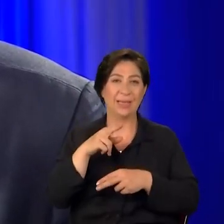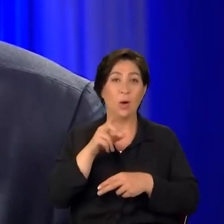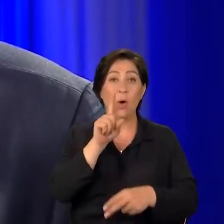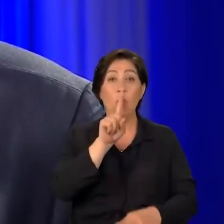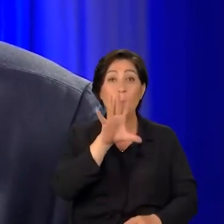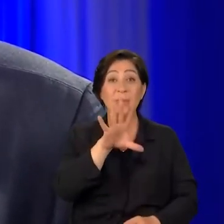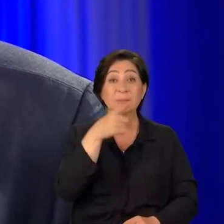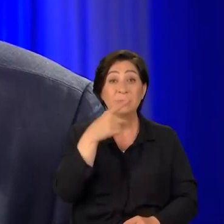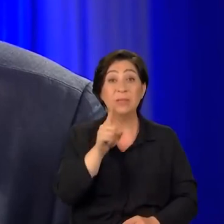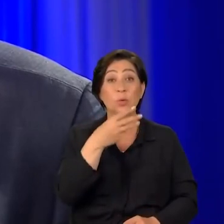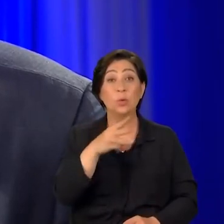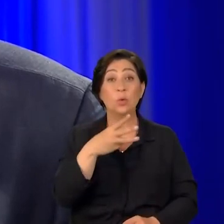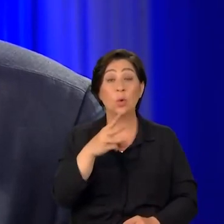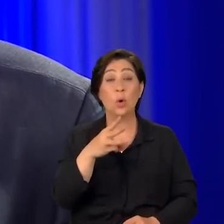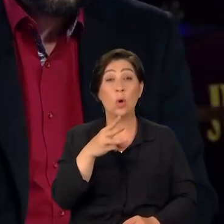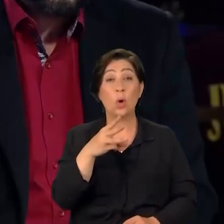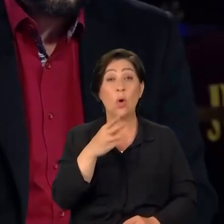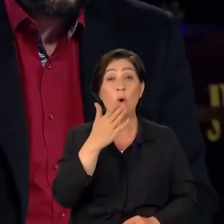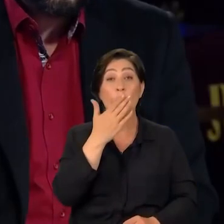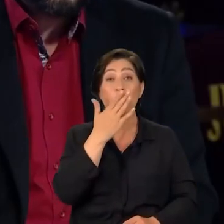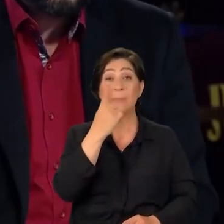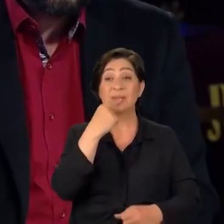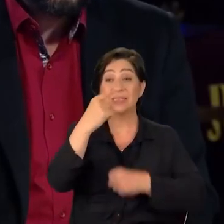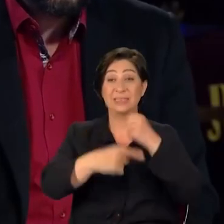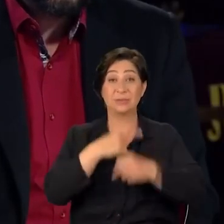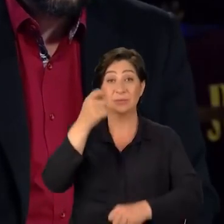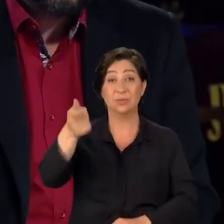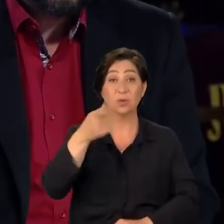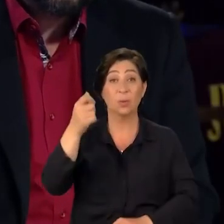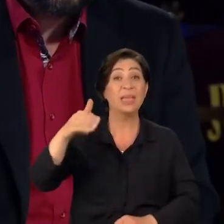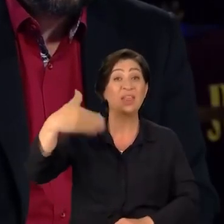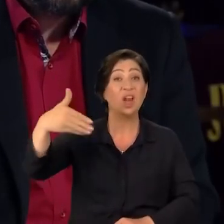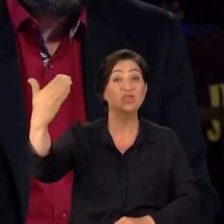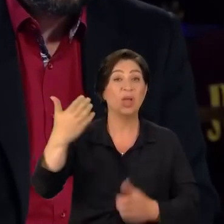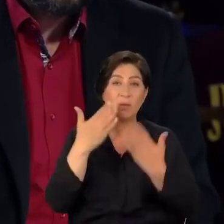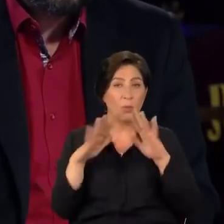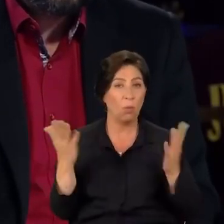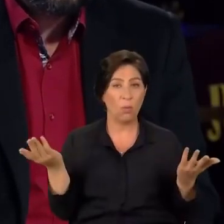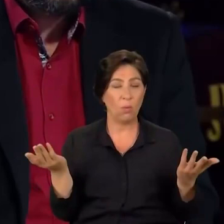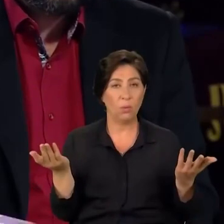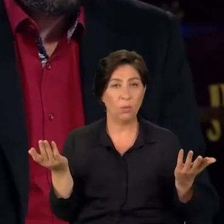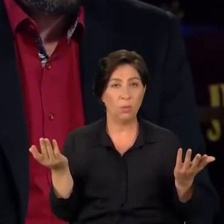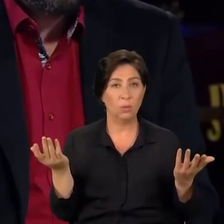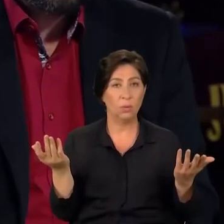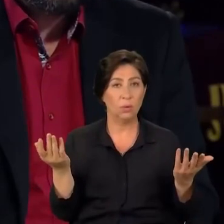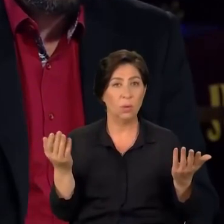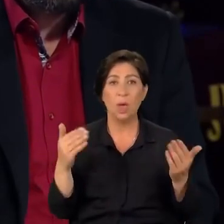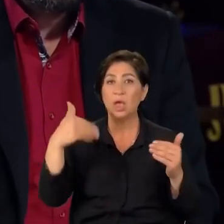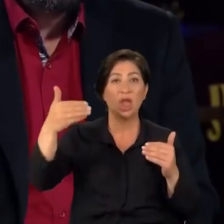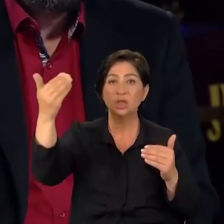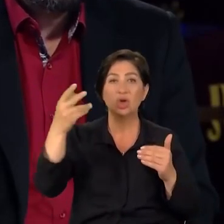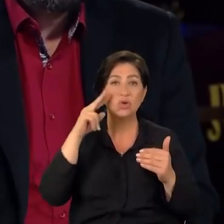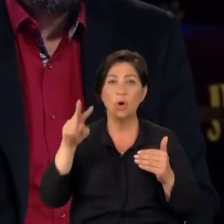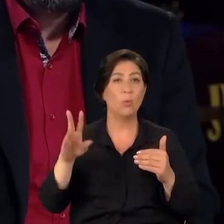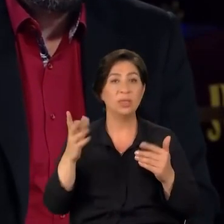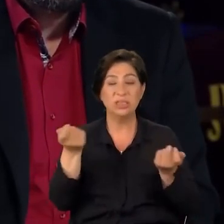15 bin, bakın 15 bin euro okul, çocuklarına bir yıllık okul parası veriyorlar ama gelecekleri yok. Yani